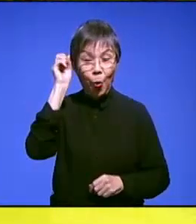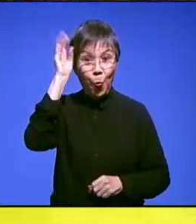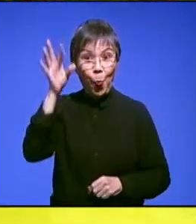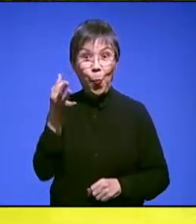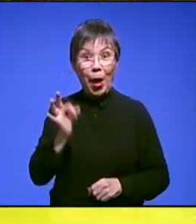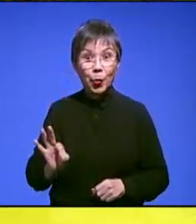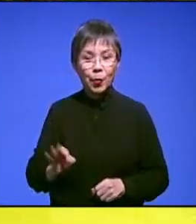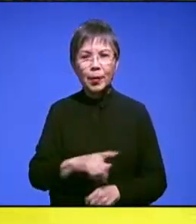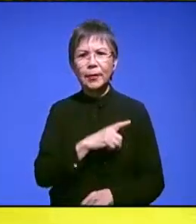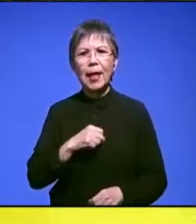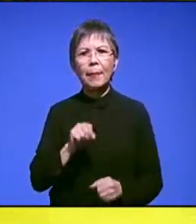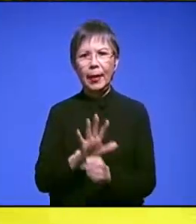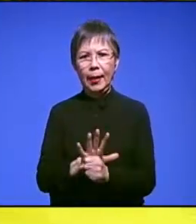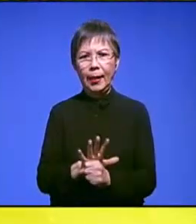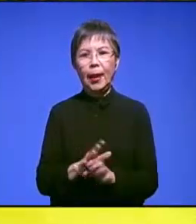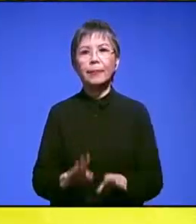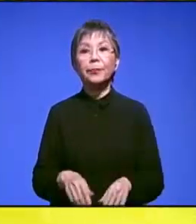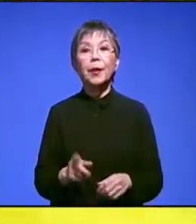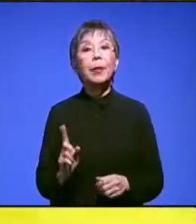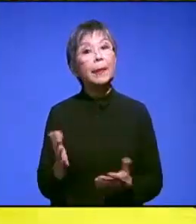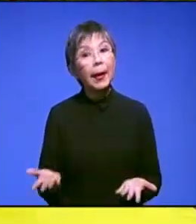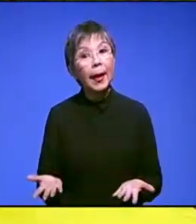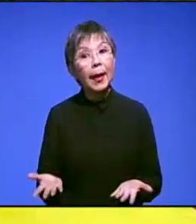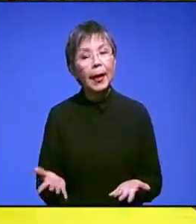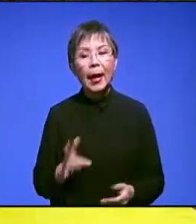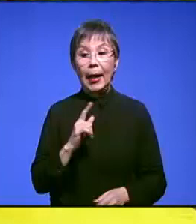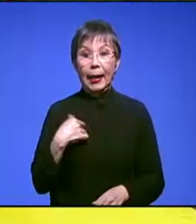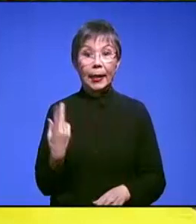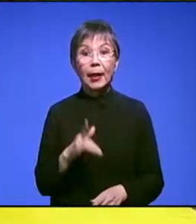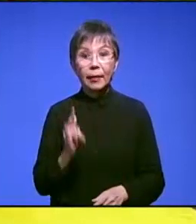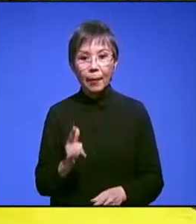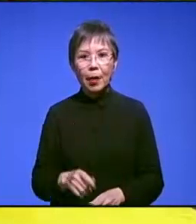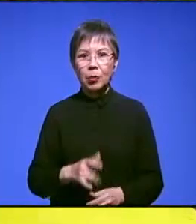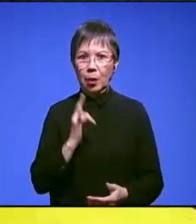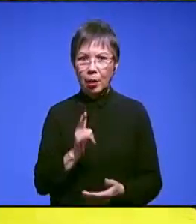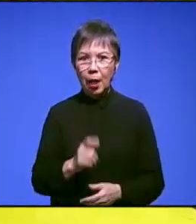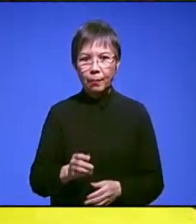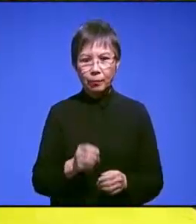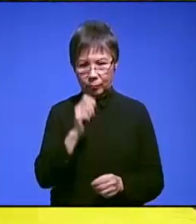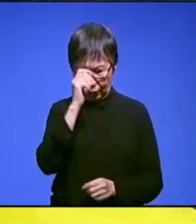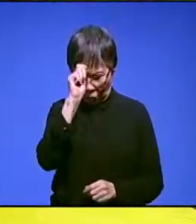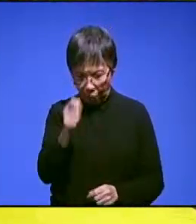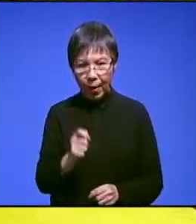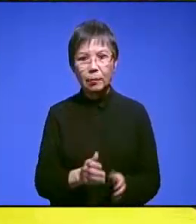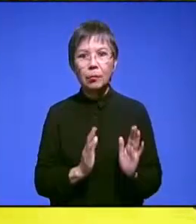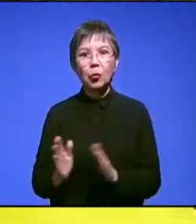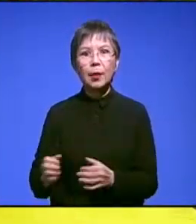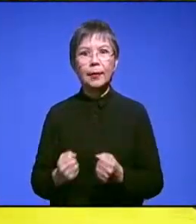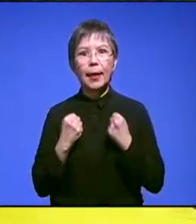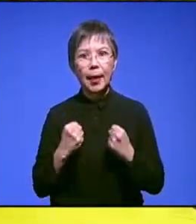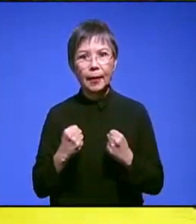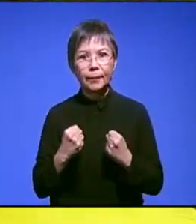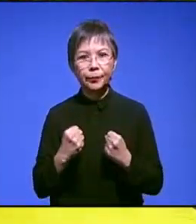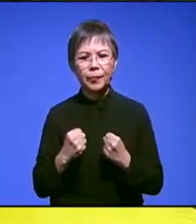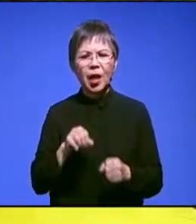beradaptasi selama masa pandemi. Tentunya itu dilakukan dengan tetap memperhatikan protokol kesehatan. Selama pandemi ini memang bukanlah halangan